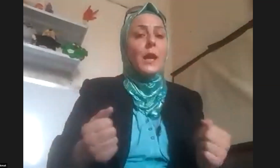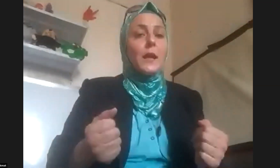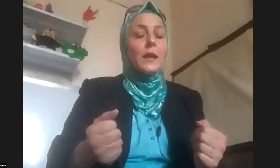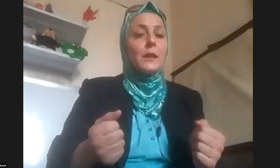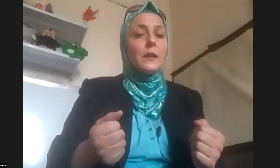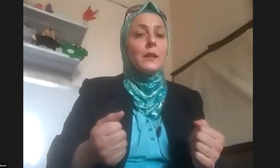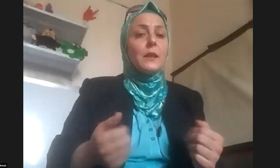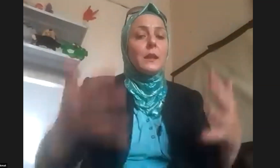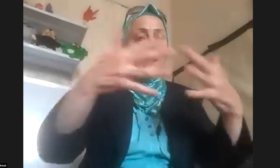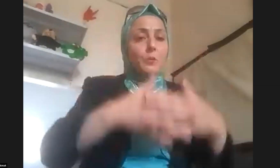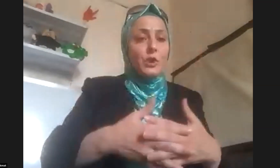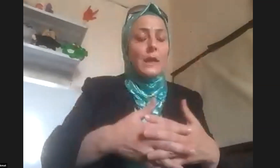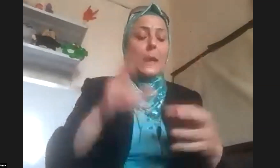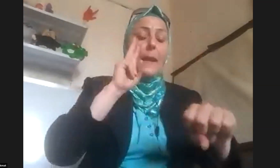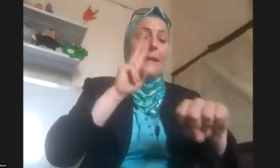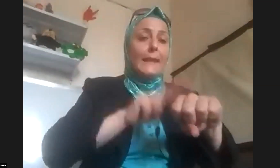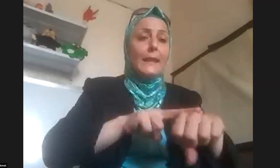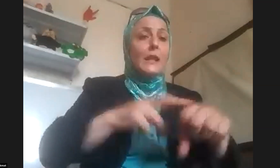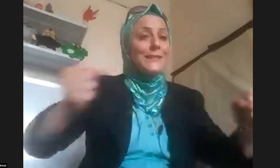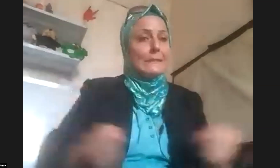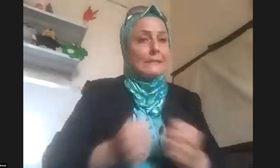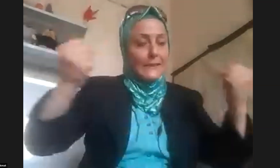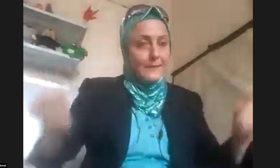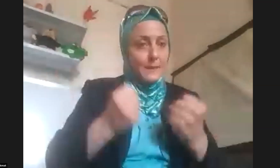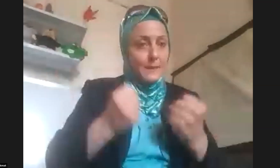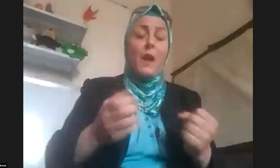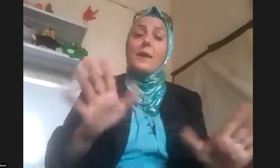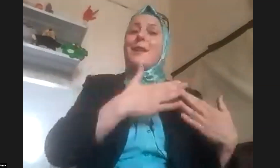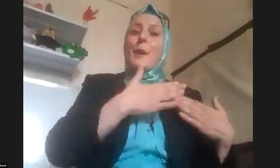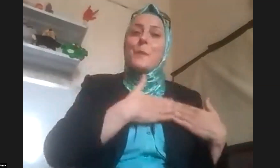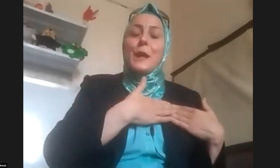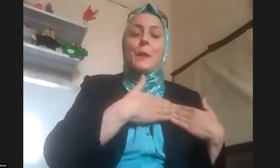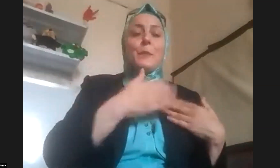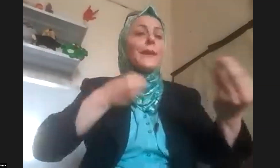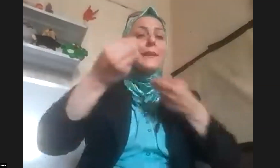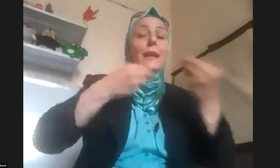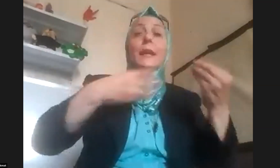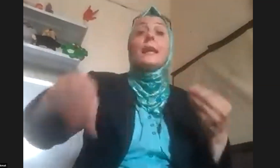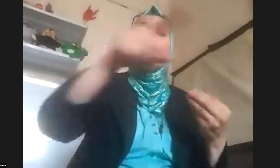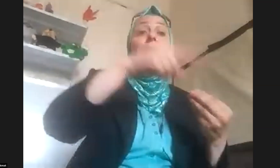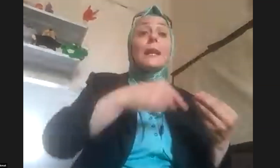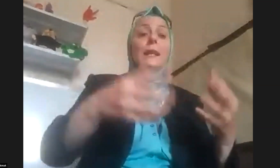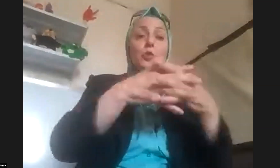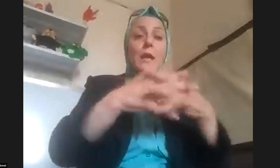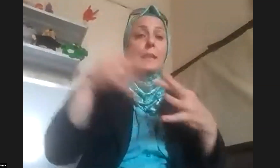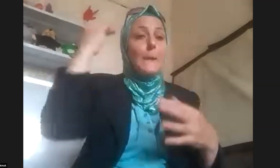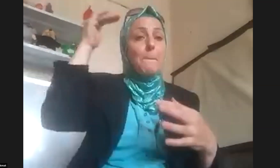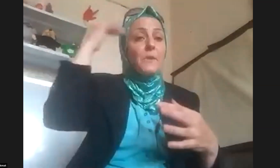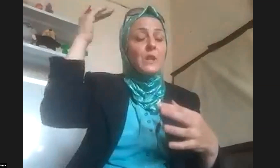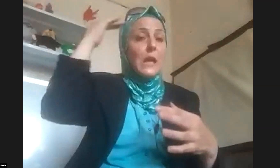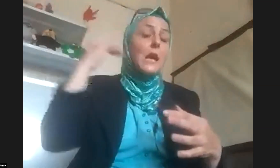الدليل التدريبي، يعني بنحب نحكي لكل المشاركين والمشاركات معانا اليوم إنه هاي ندوة مسجلة